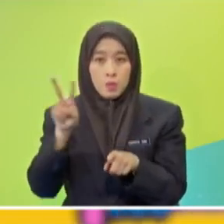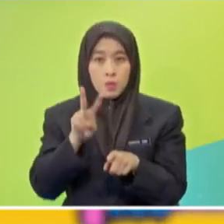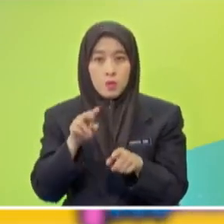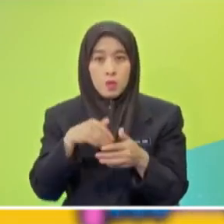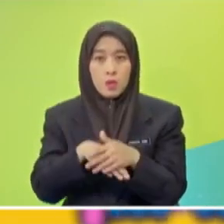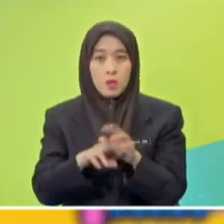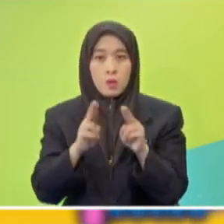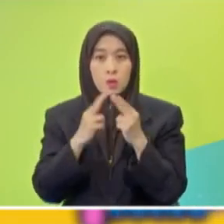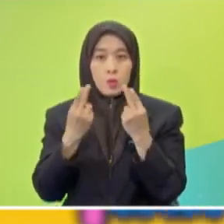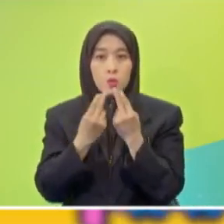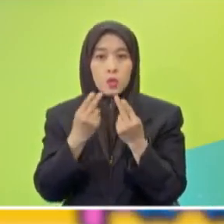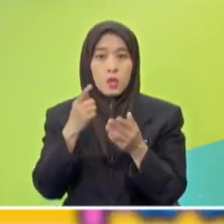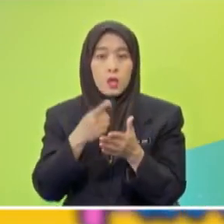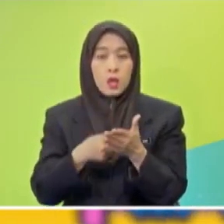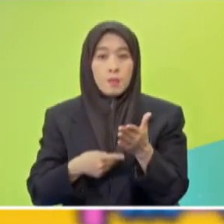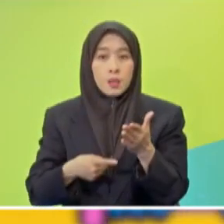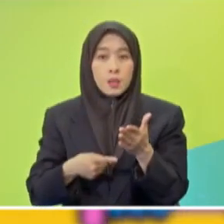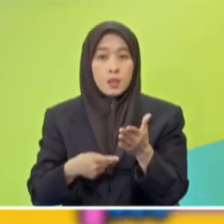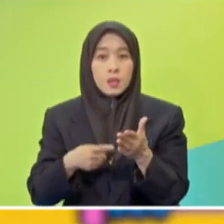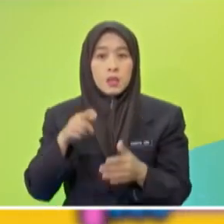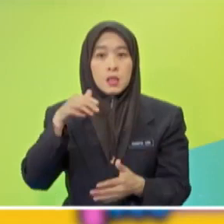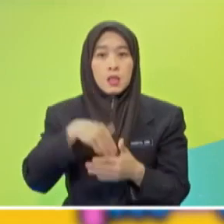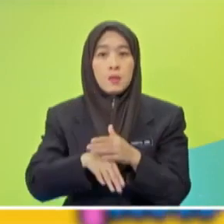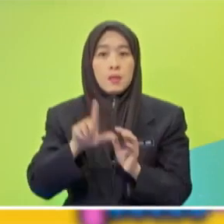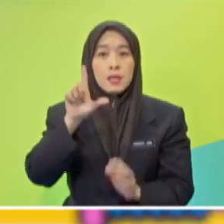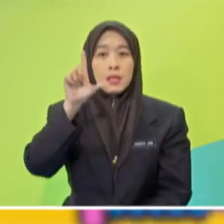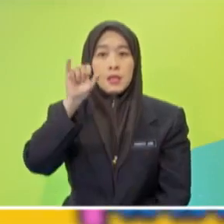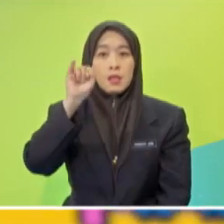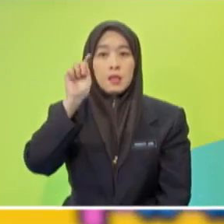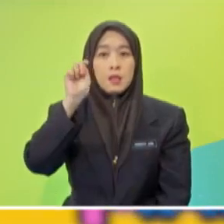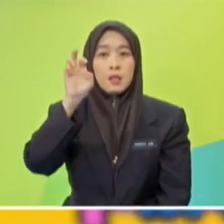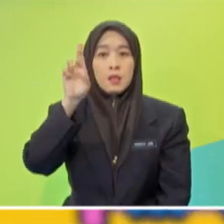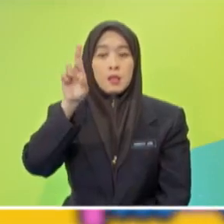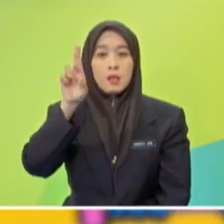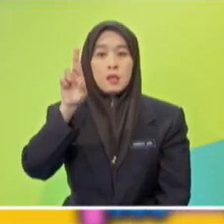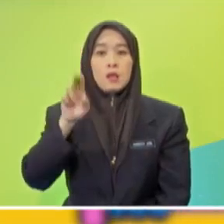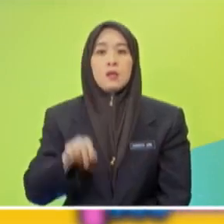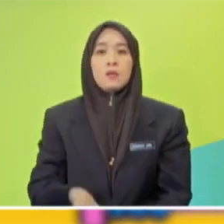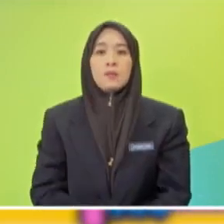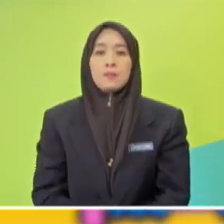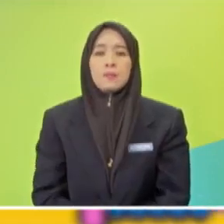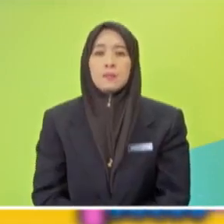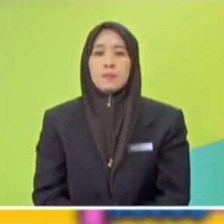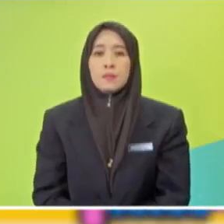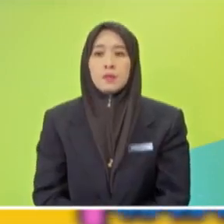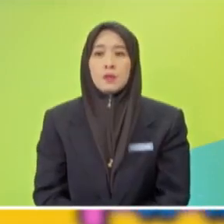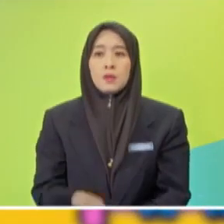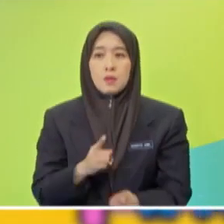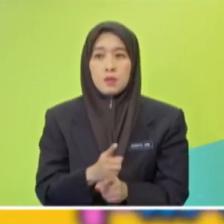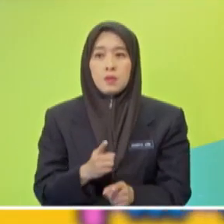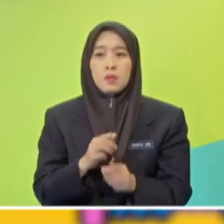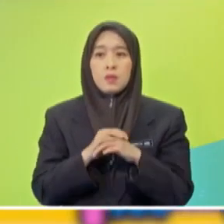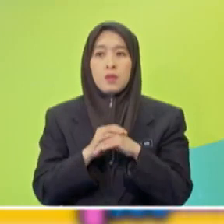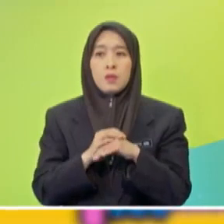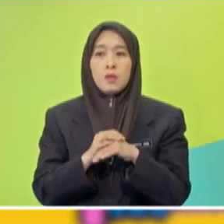Yuni Apple sempat melibatkan isi Pah isi padu Oke Betul tanya